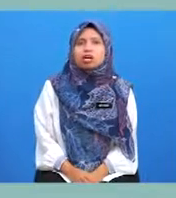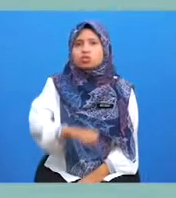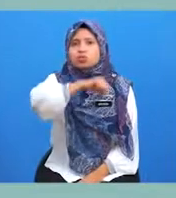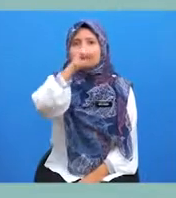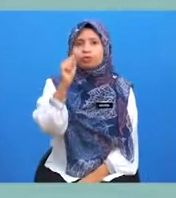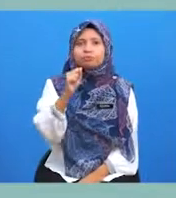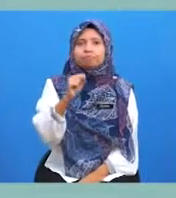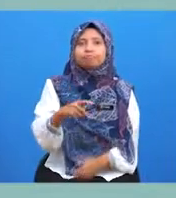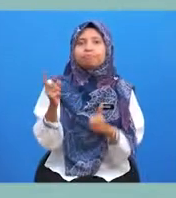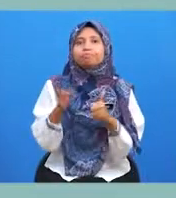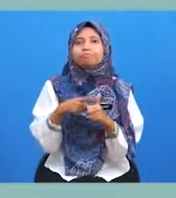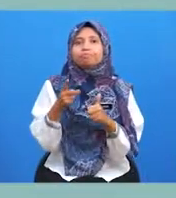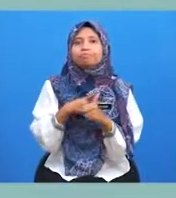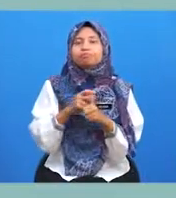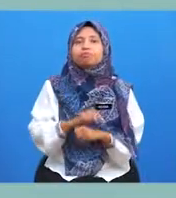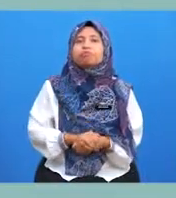Soalannya adalah